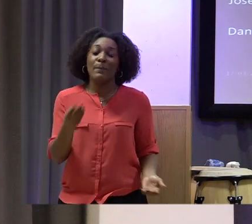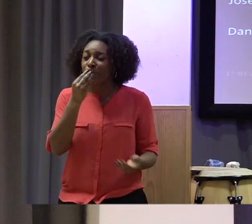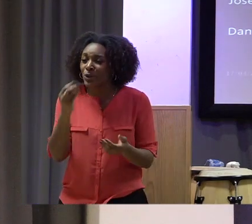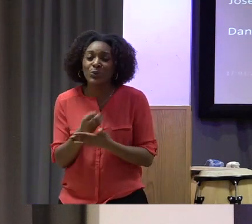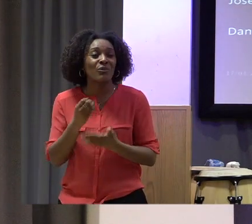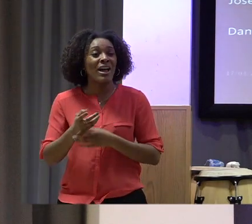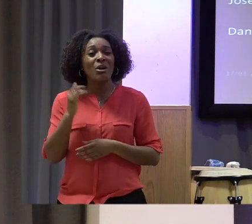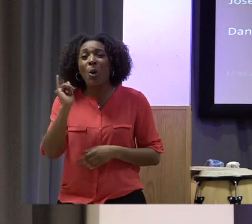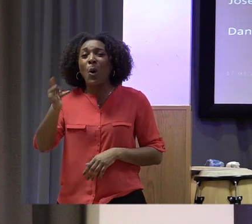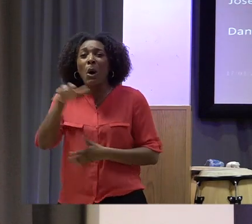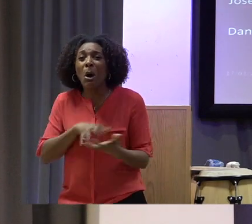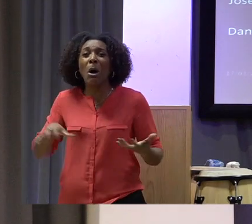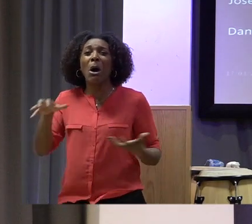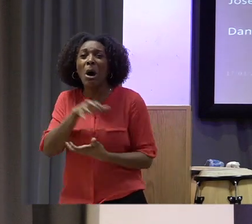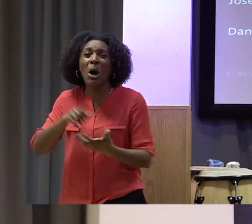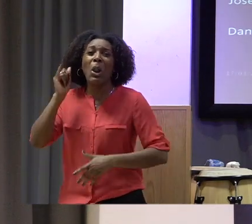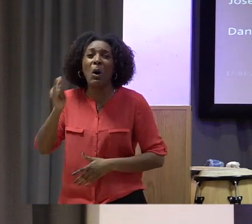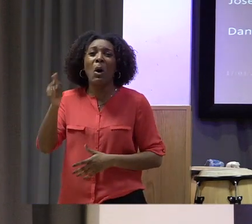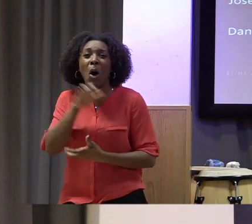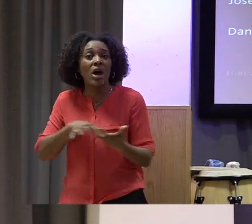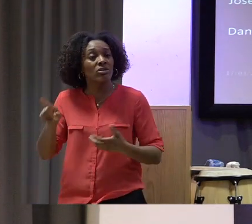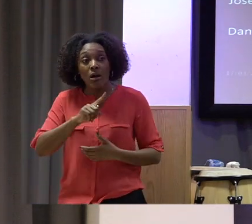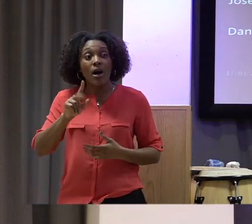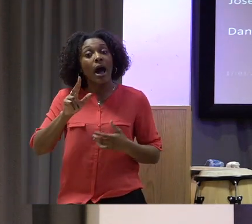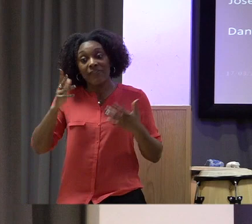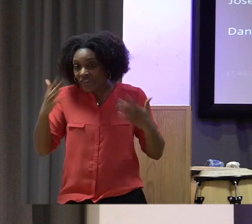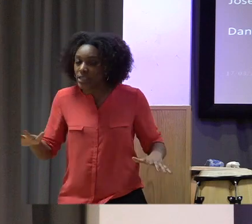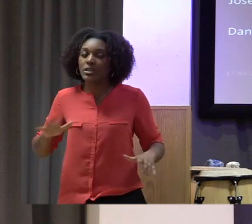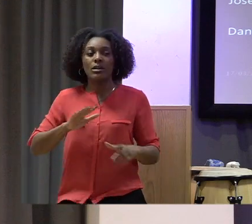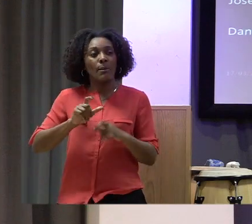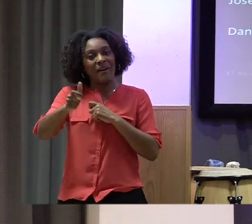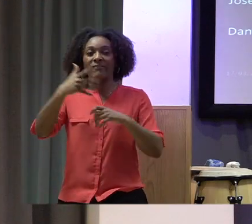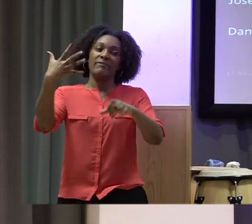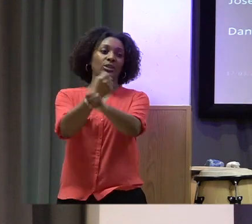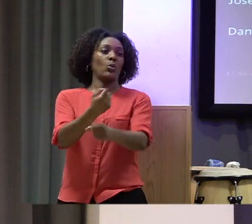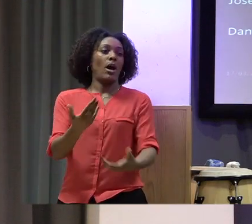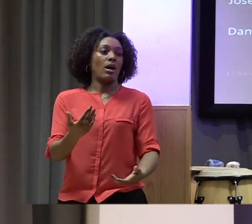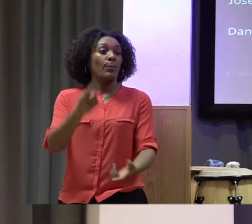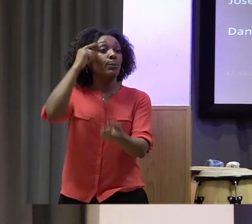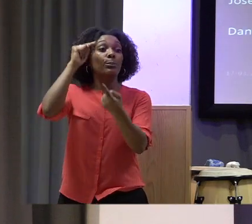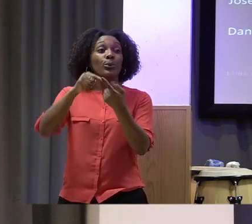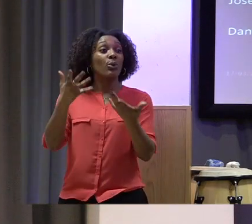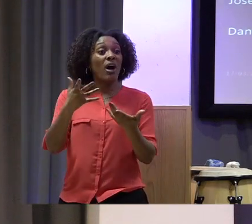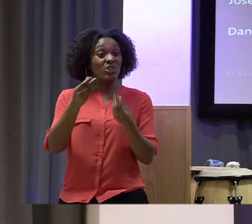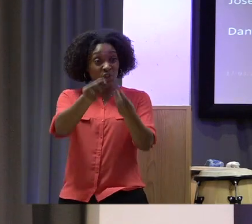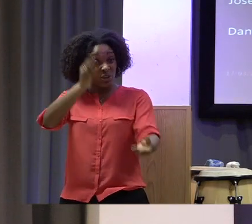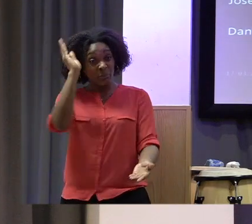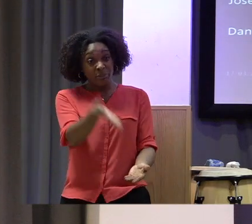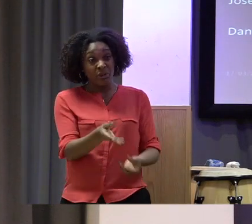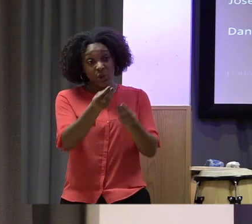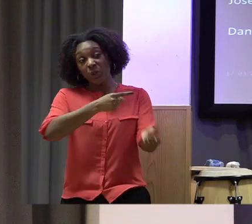passage. On sort de l'épreuve de la foi. Parce que le but de l'épreuve n'est pas de nous